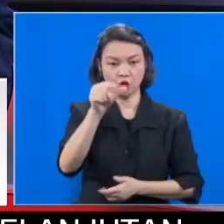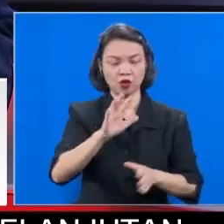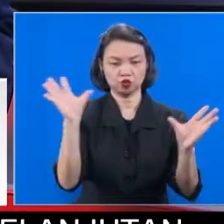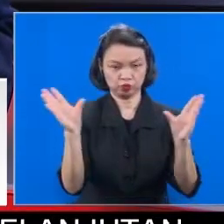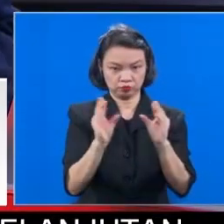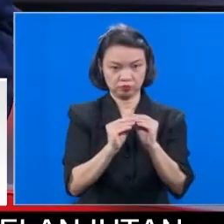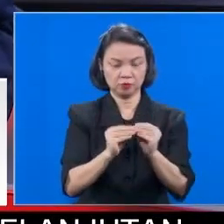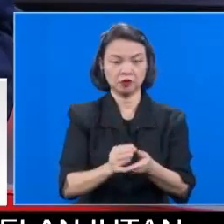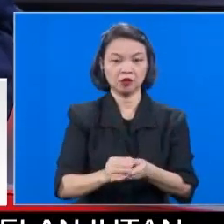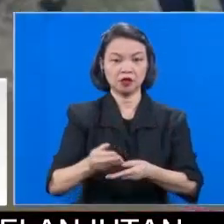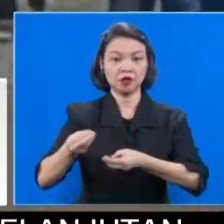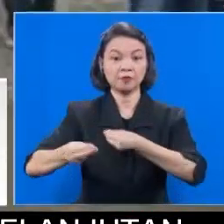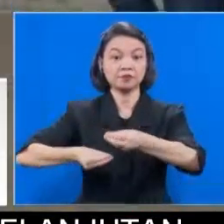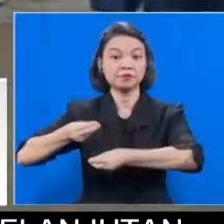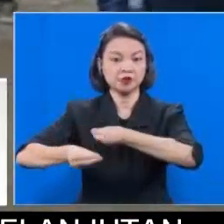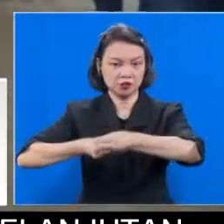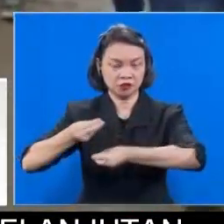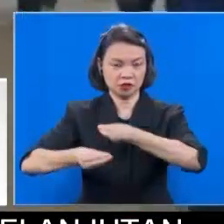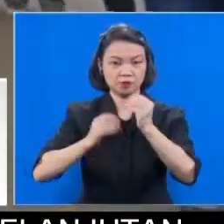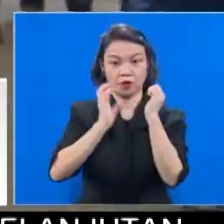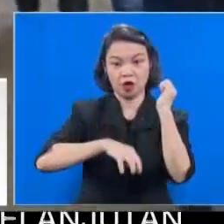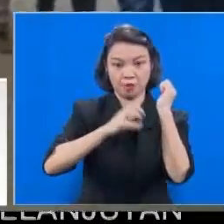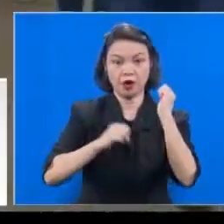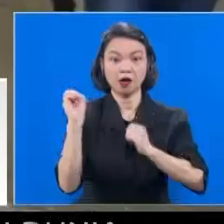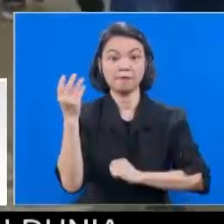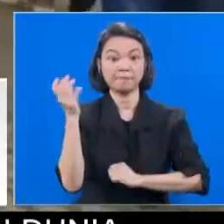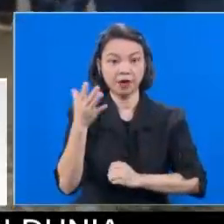bisnis ini Hai hehehe